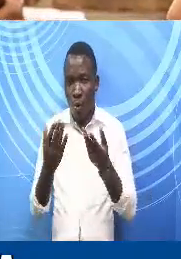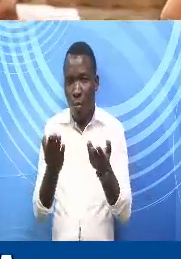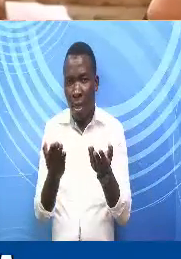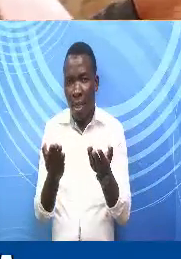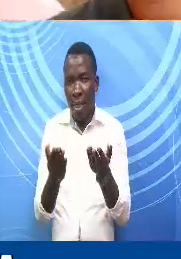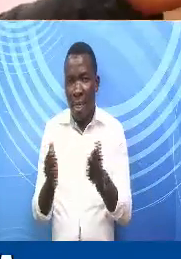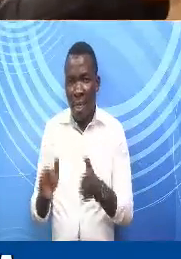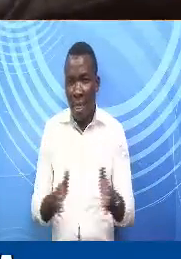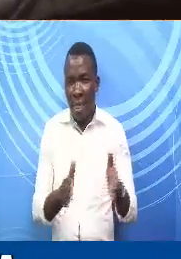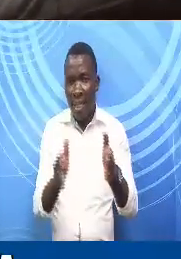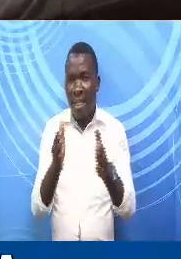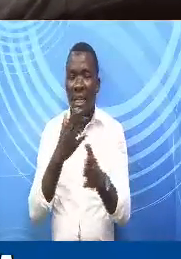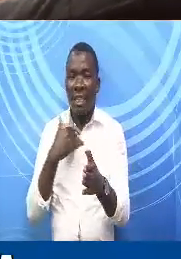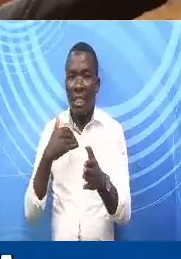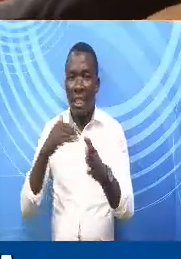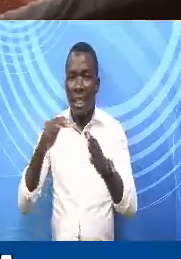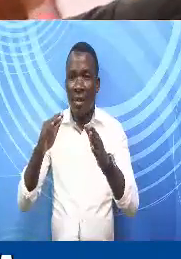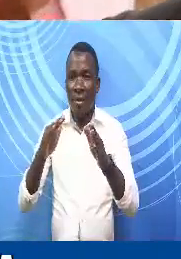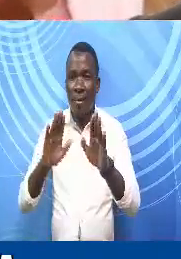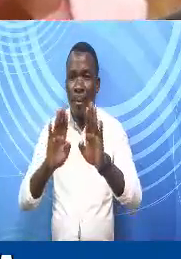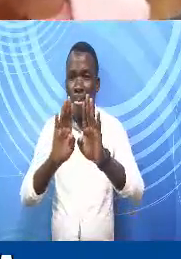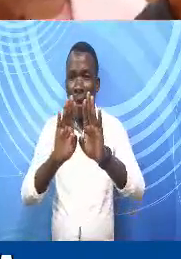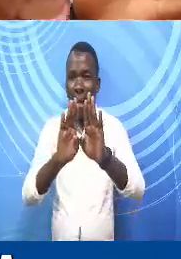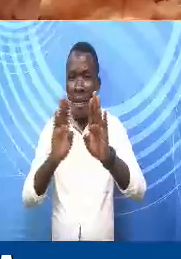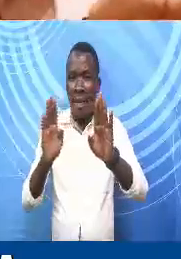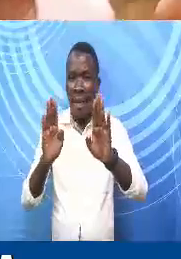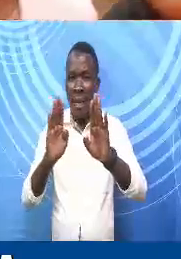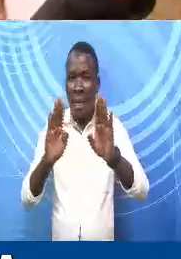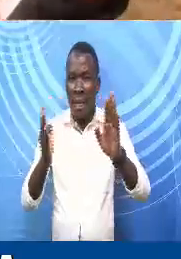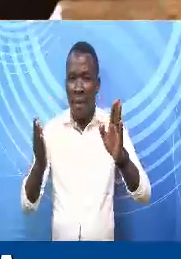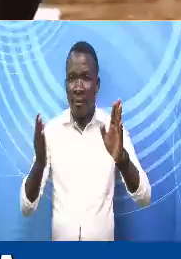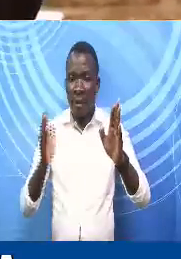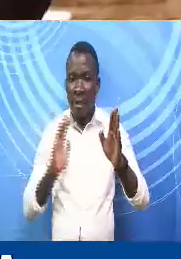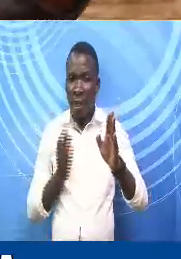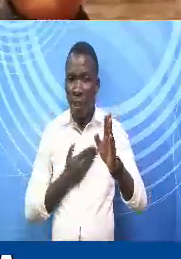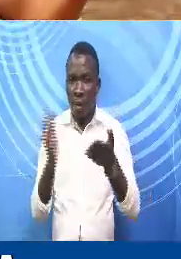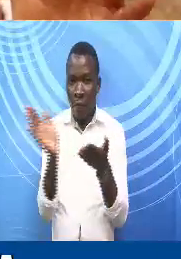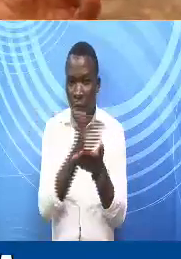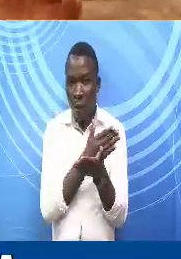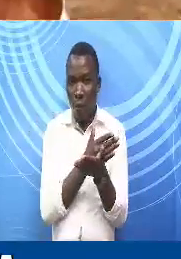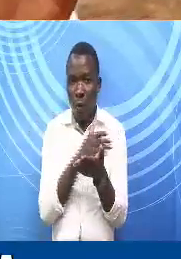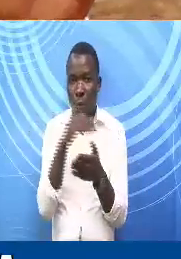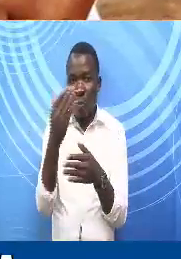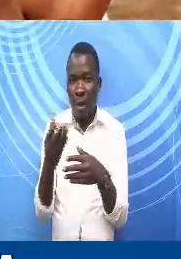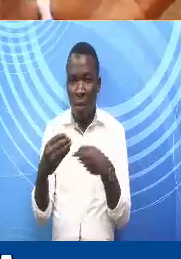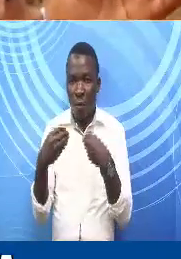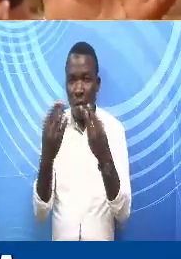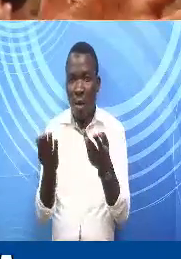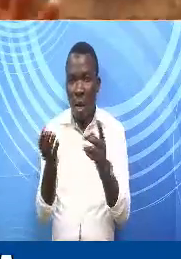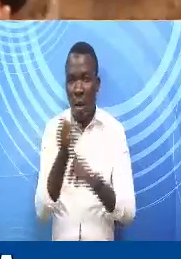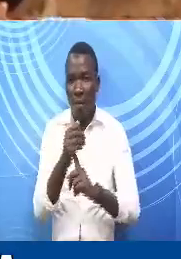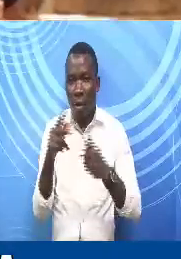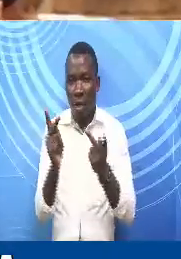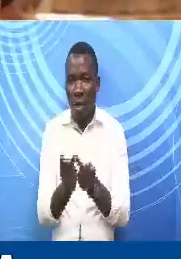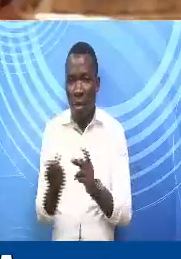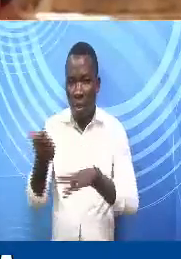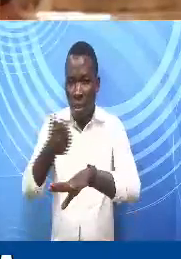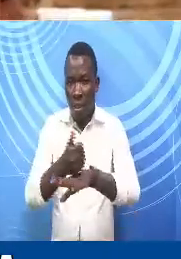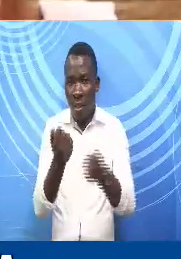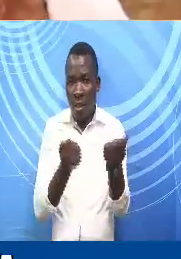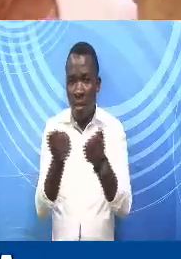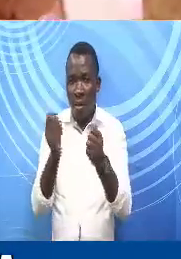rivaho irembo ryacu ngo rikavaho tukahamuha ngo akabona aho azajya aparika amamodoka ye